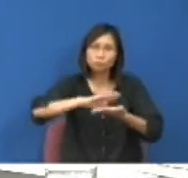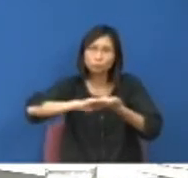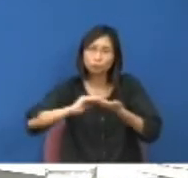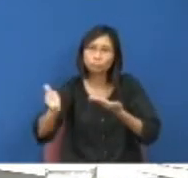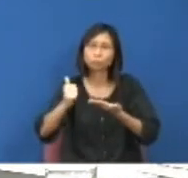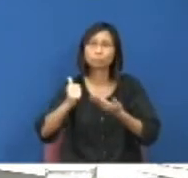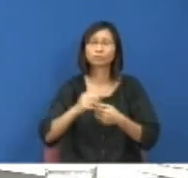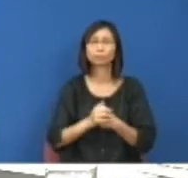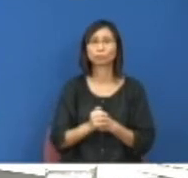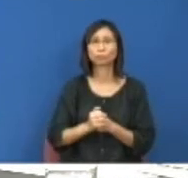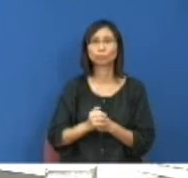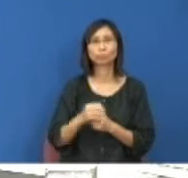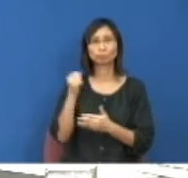的